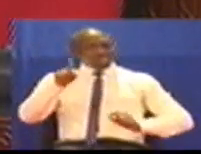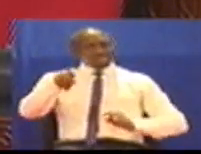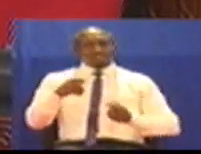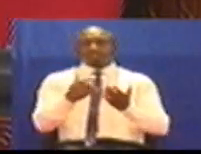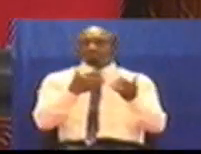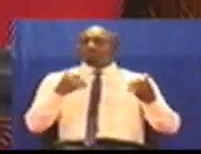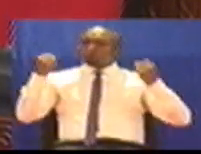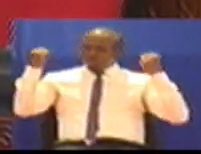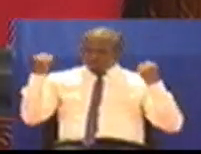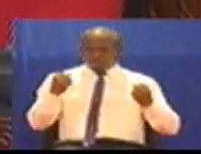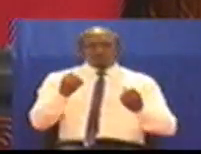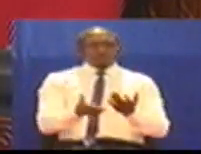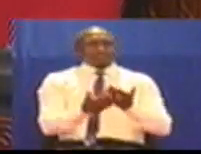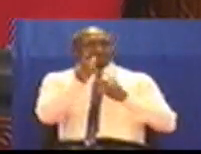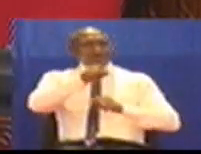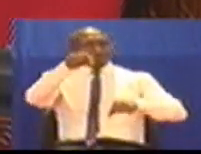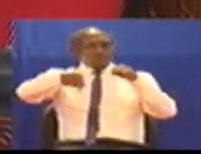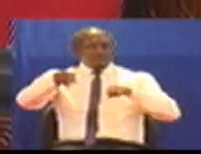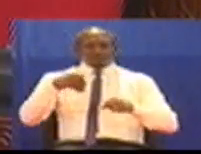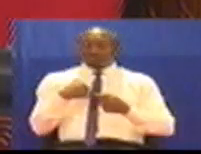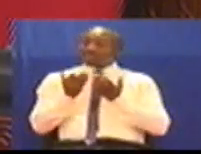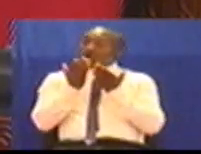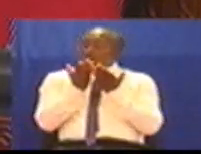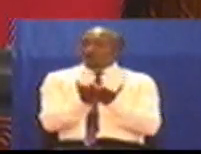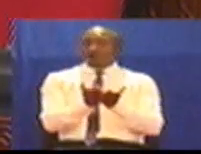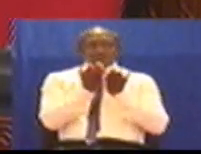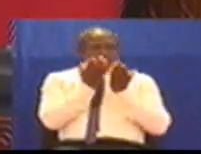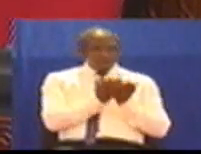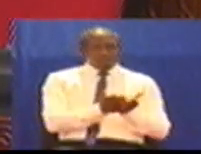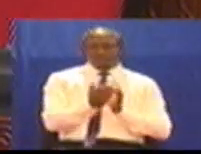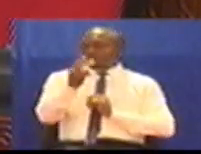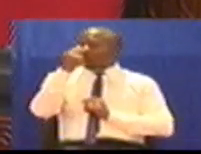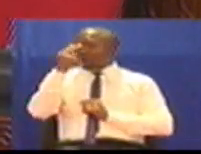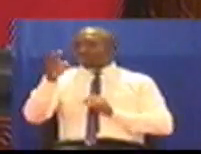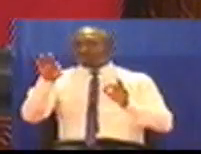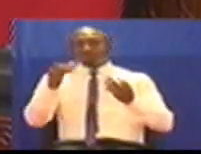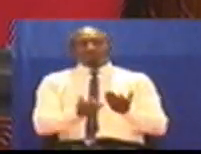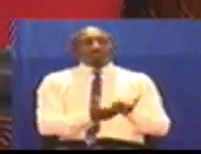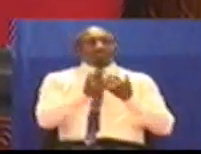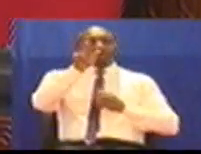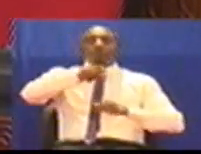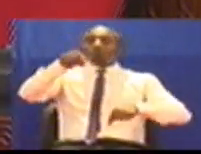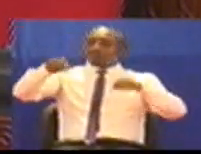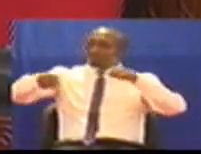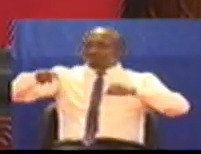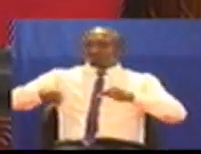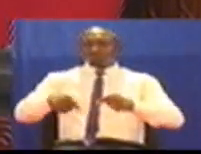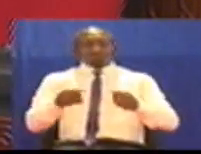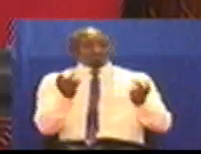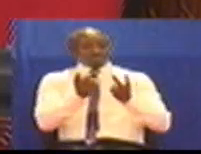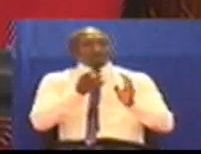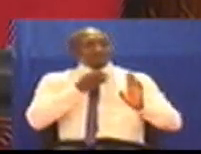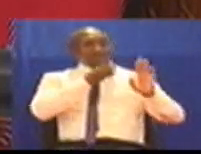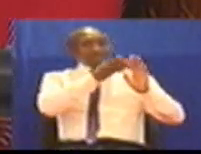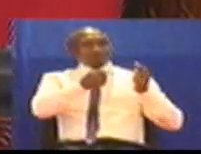katika kuwasaidia hao walemavu. Kwa hiyo ninaomba sana sana tuangalie sana katika kuwasaidia hao walemavu kulingana na ile dhamira ya